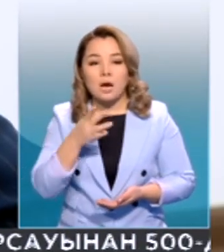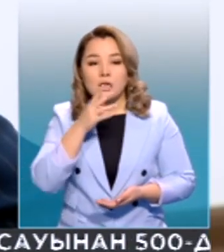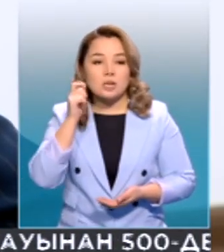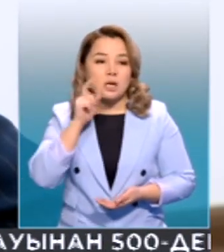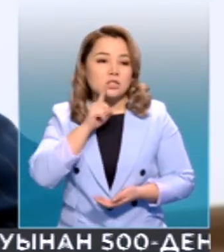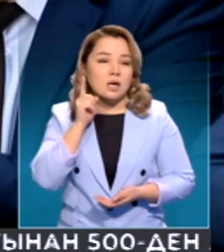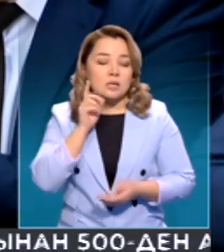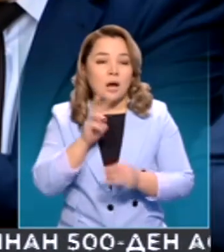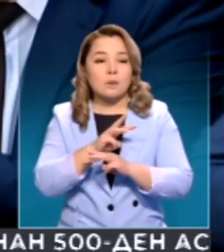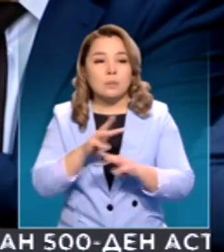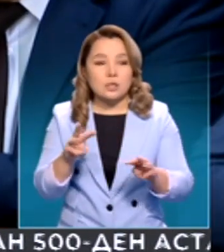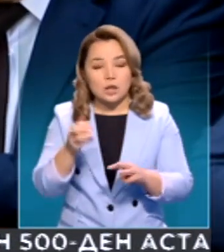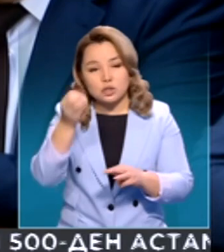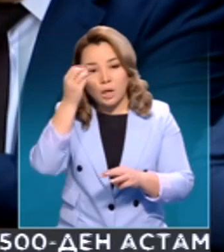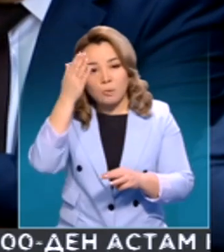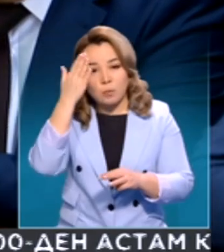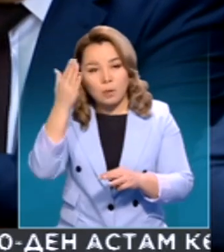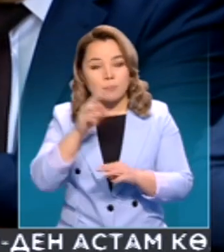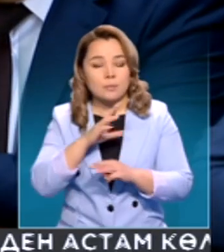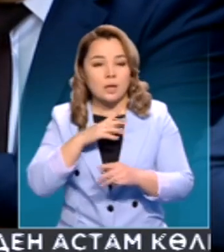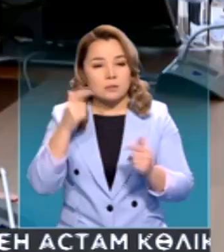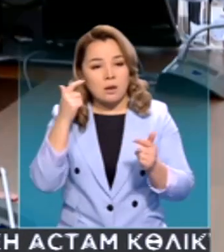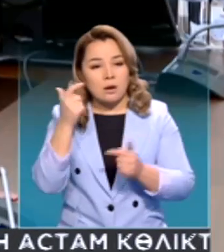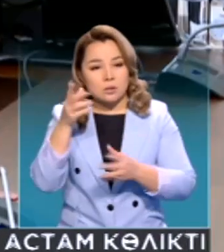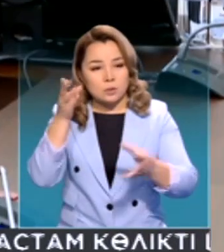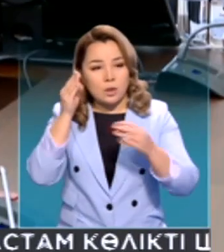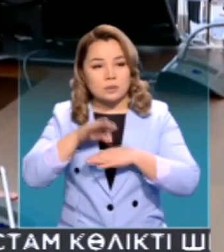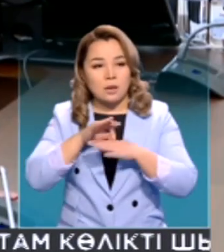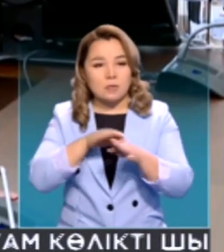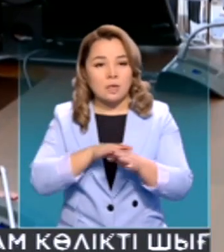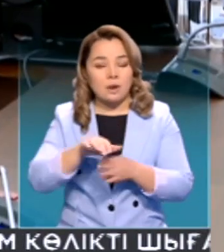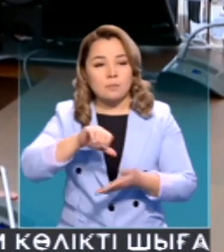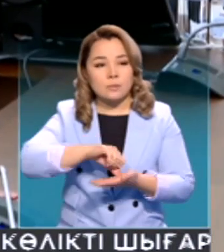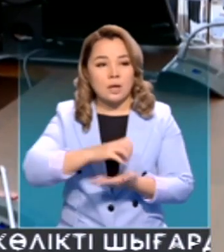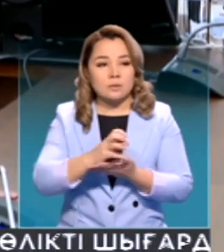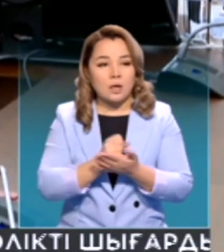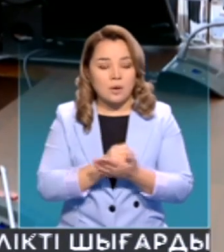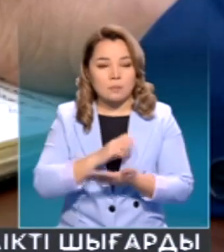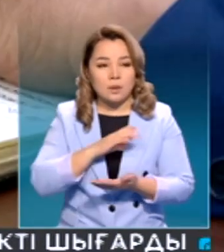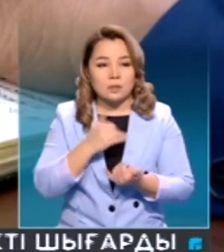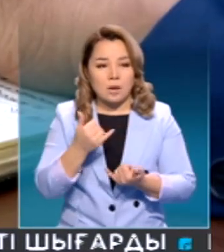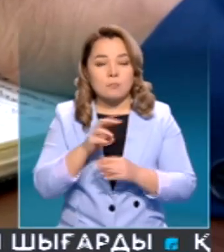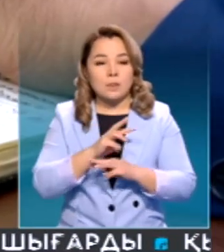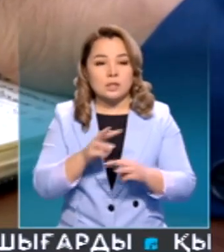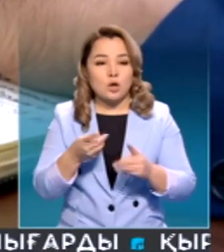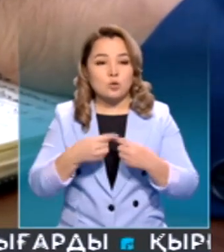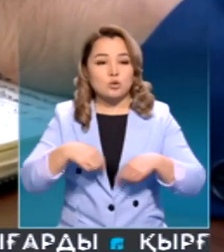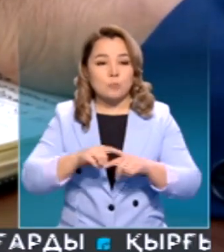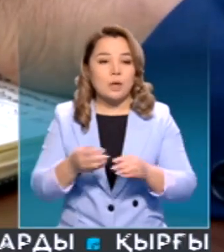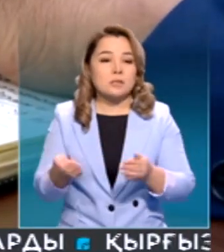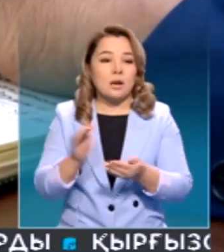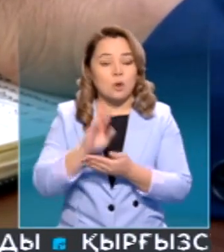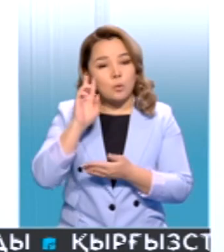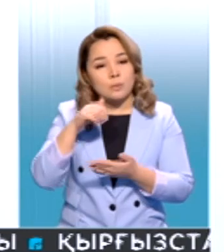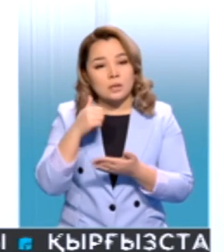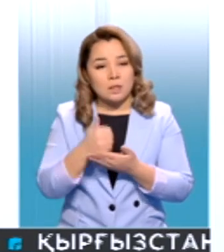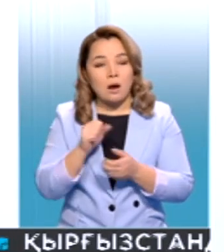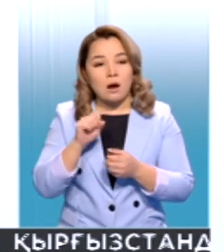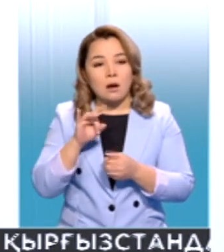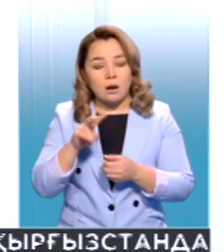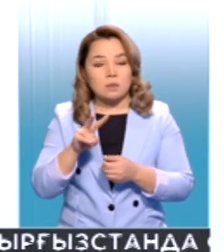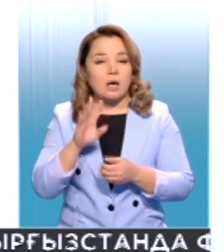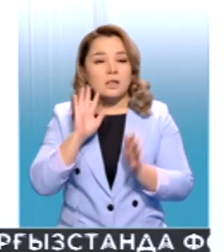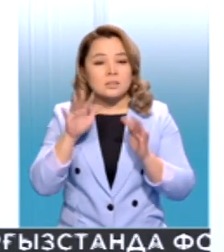жас министр, Жапонияда білім алған. Президенттік жастар кадр резервінің мүшесі. Министрді ұжымға таныстырған үкімет басшысы алда Арал теңізі